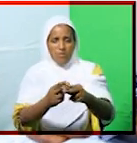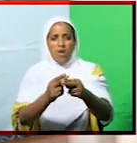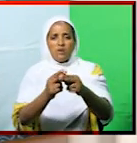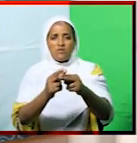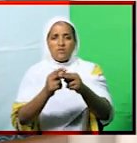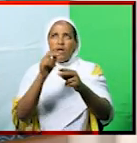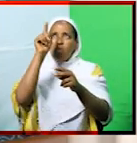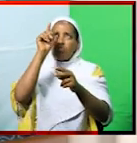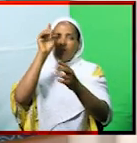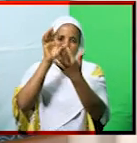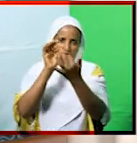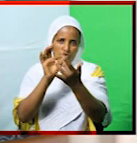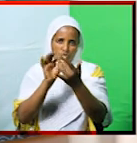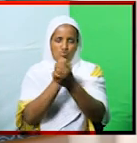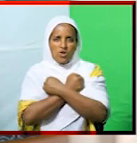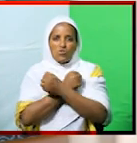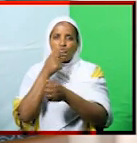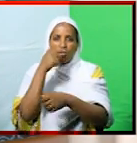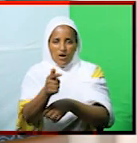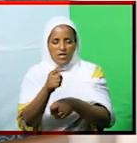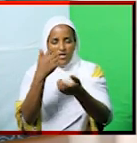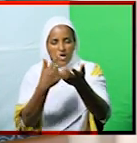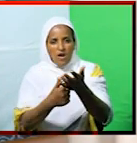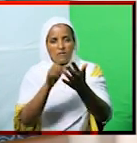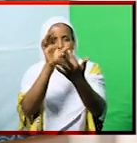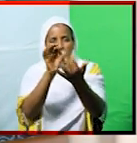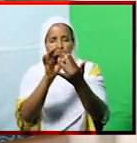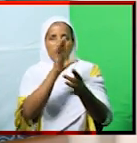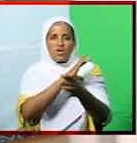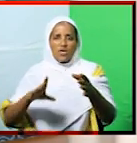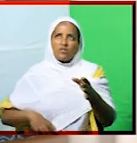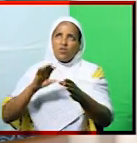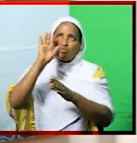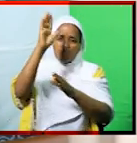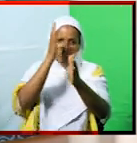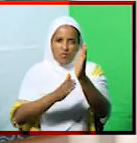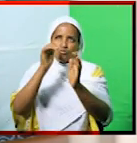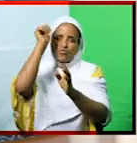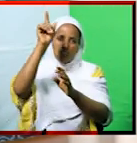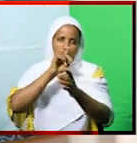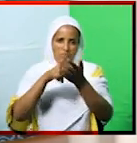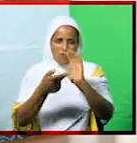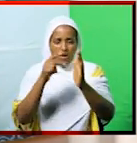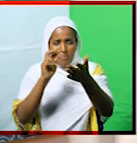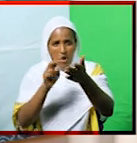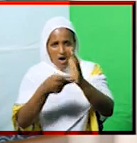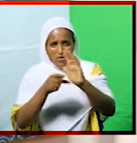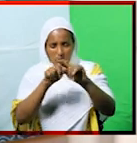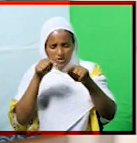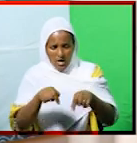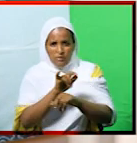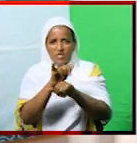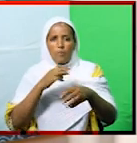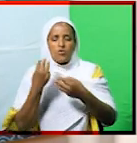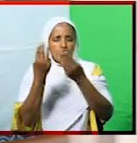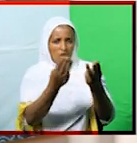መሳየሜን ስያሜን ምረጠው ውደደው ብሎ ይናገራል። ስለዚህ ያንን መርጦ በጌትነቱ የሚፈጽመው እርሱ ነው ማለት ነው። ይህ ማለት ግን እንደዛን